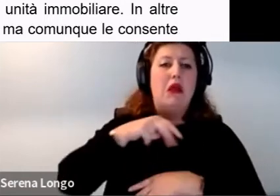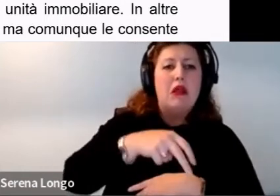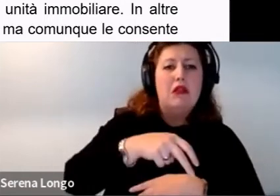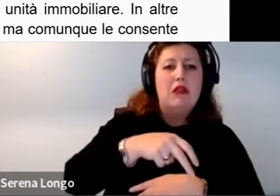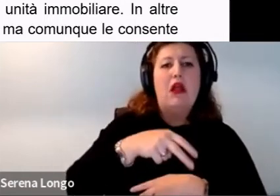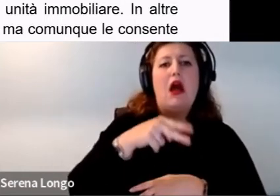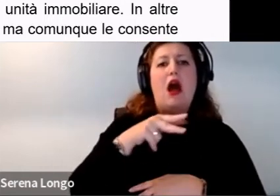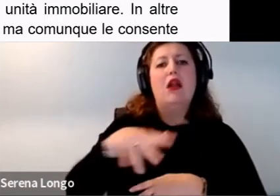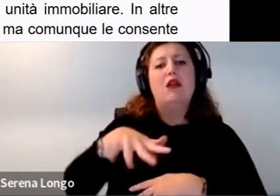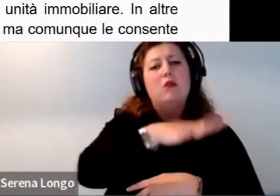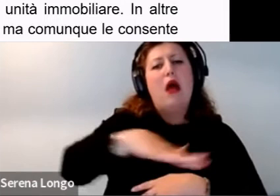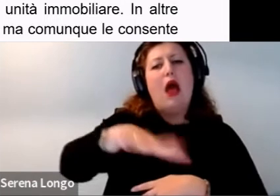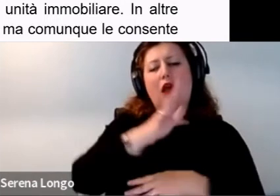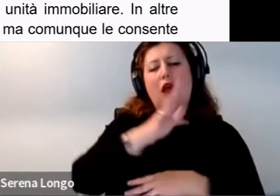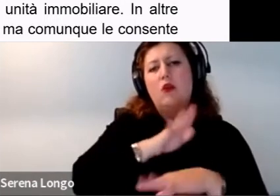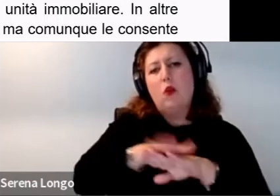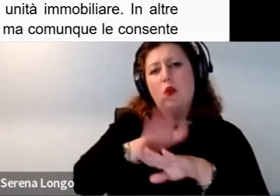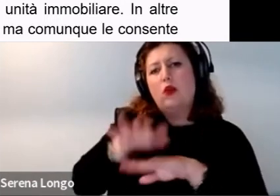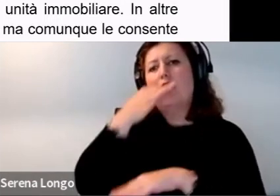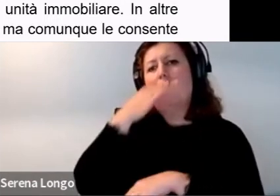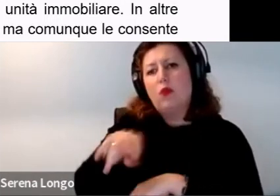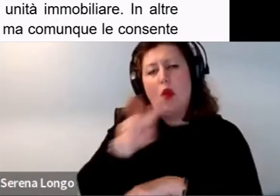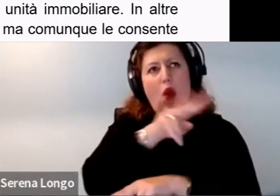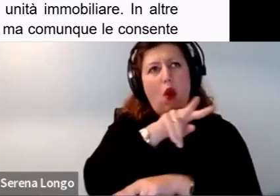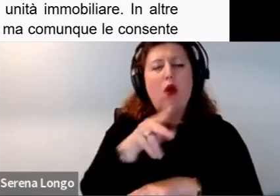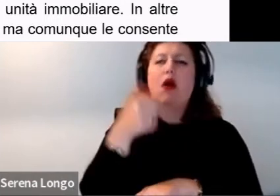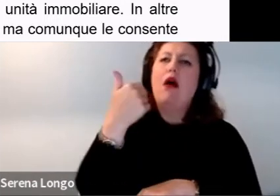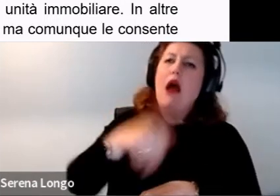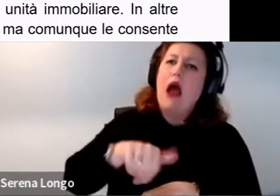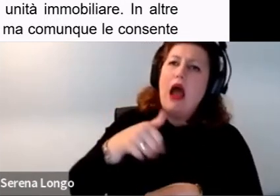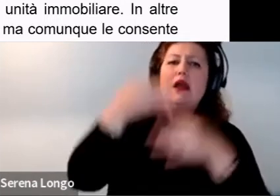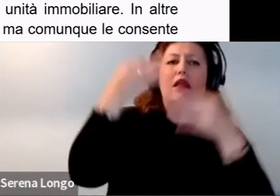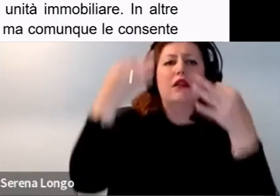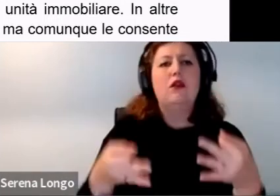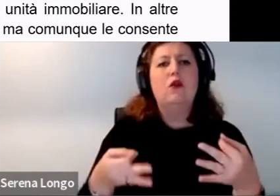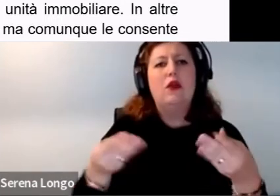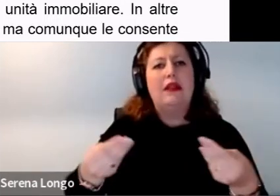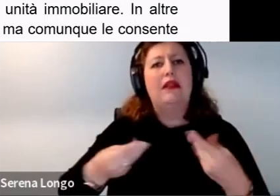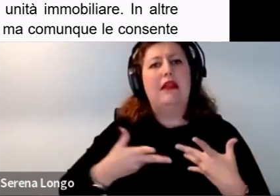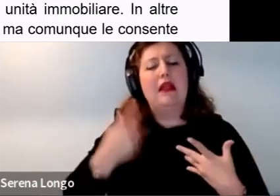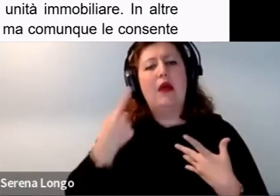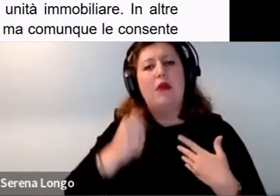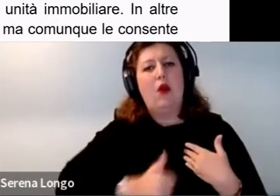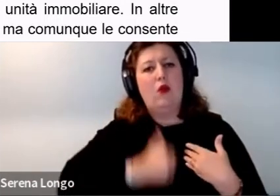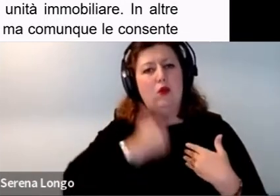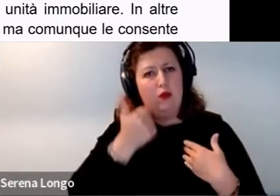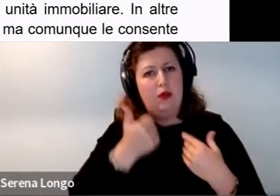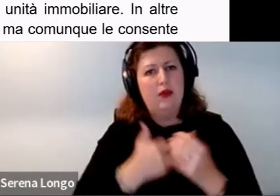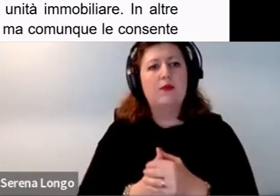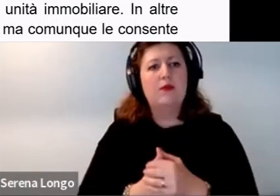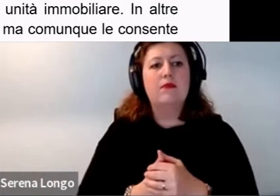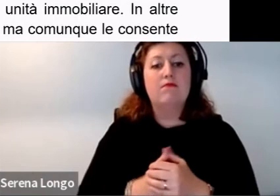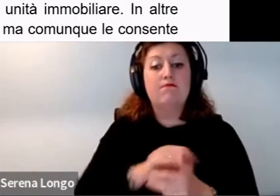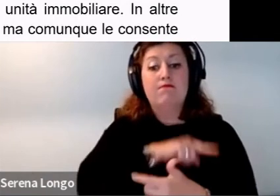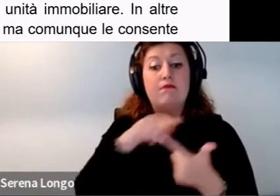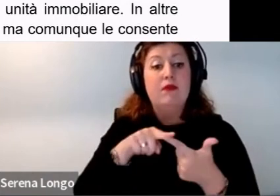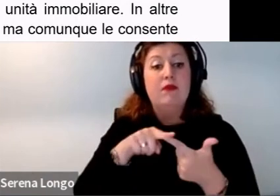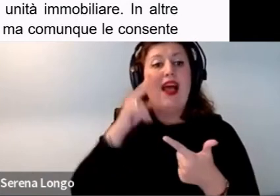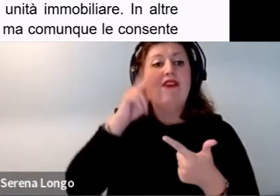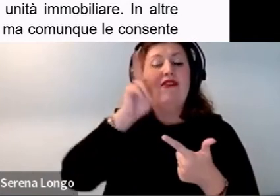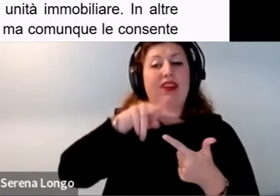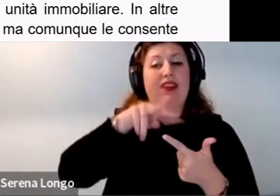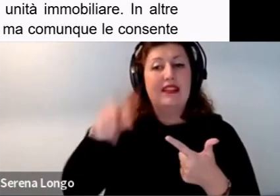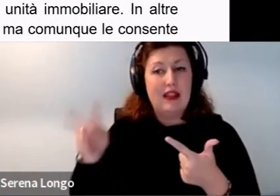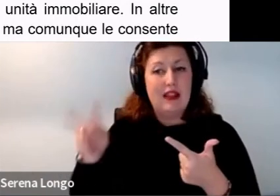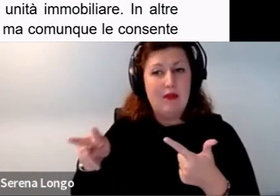di fruire gli spazi ed attrezzature in condizioni di adeguata sicurezza ed autonomia. La visitabilità,